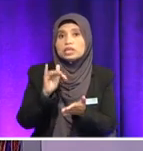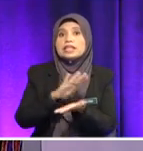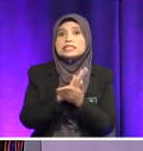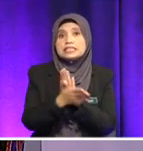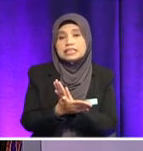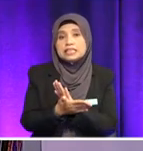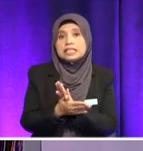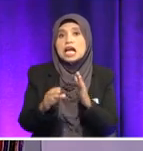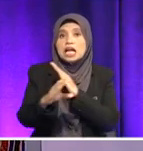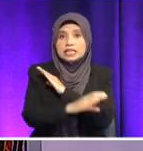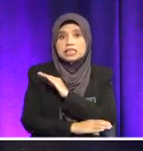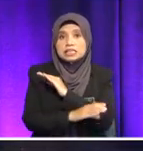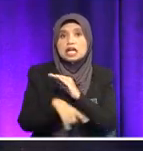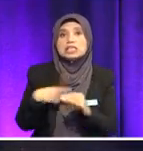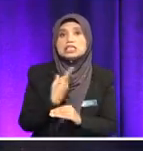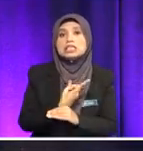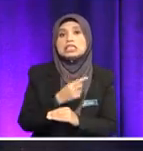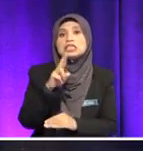unik unik